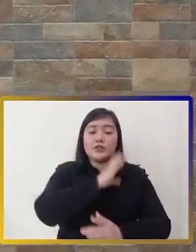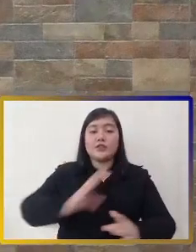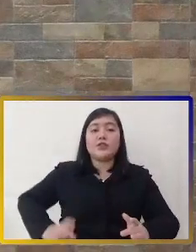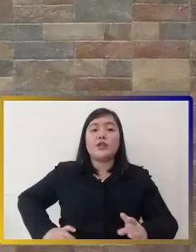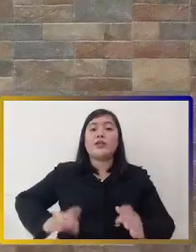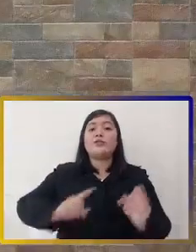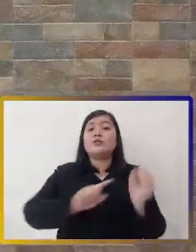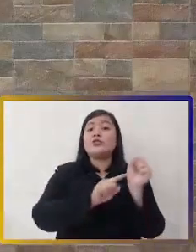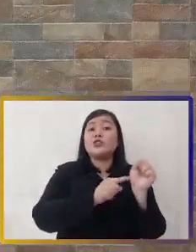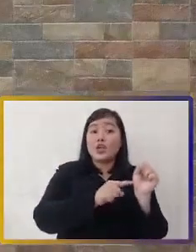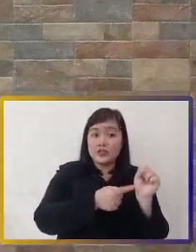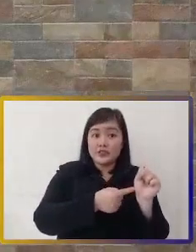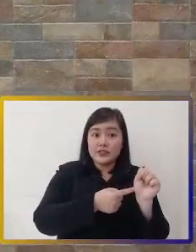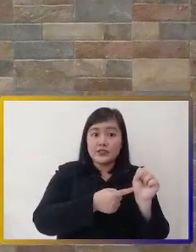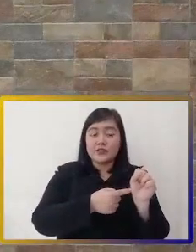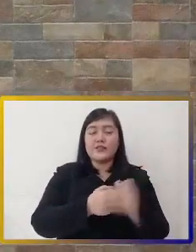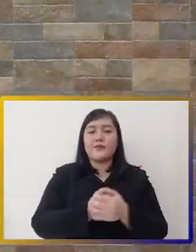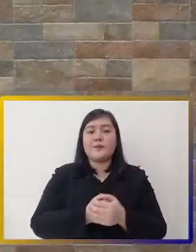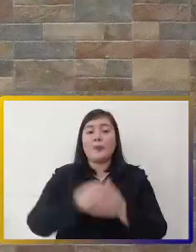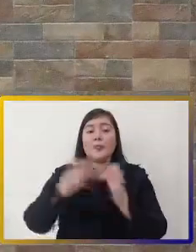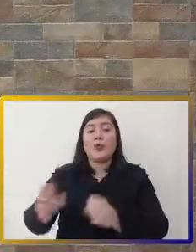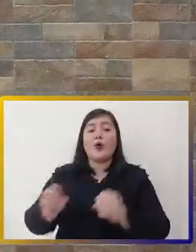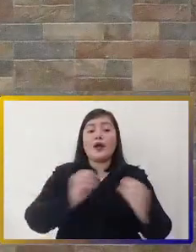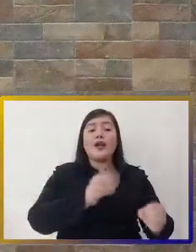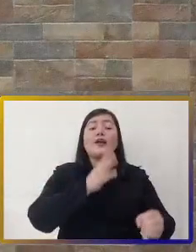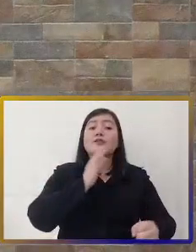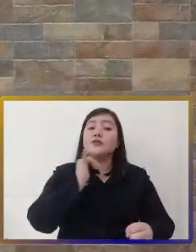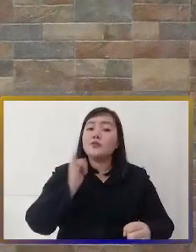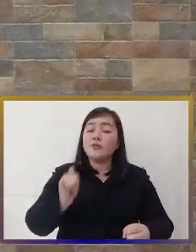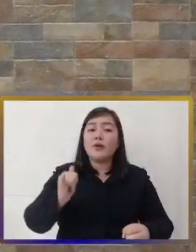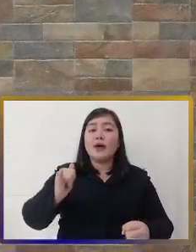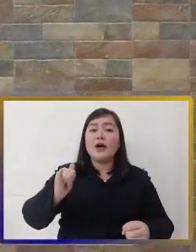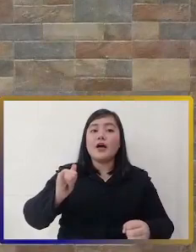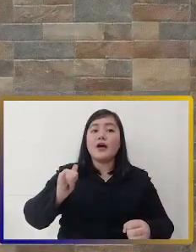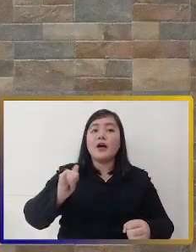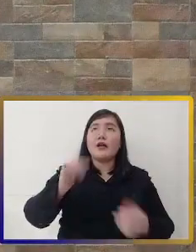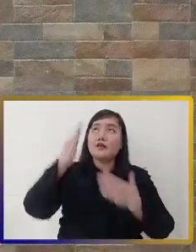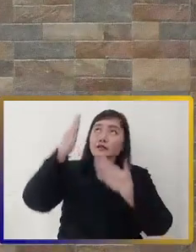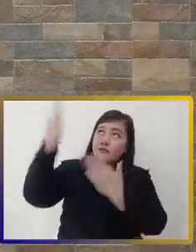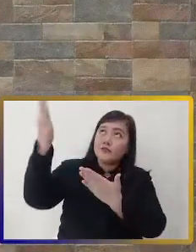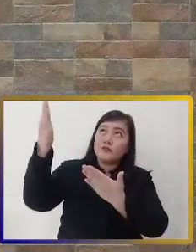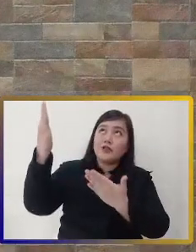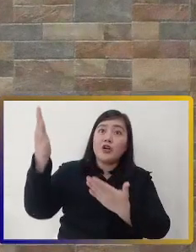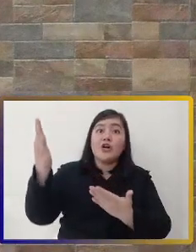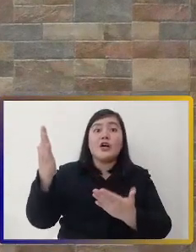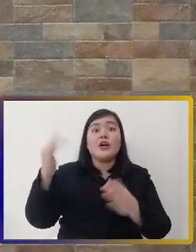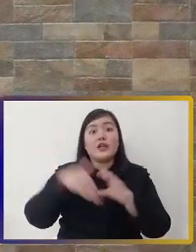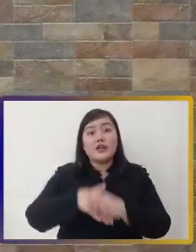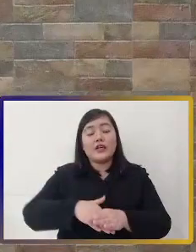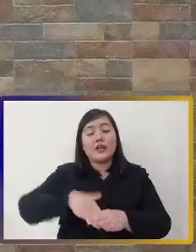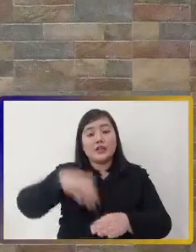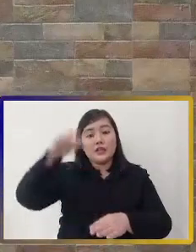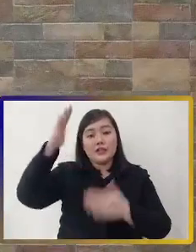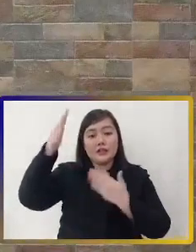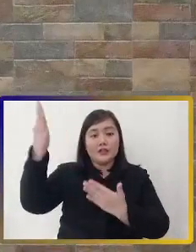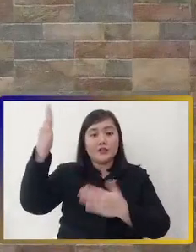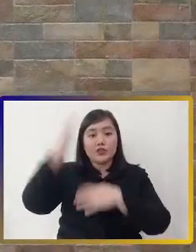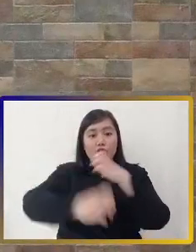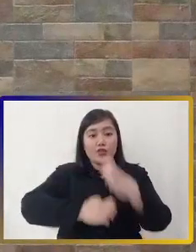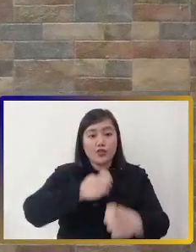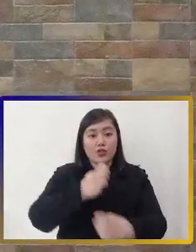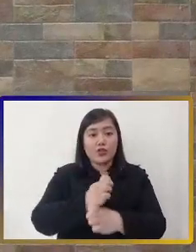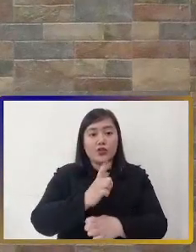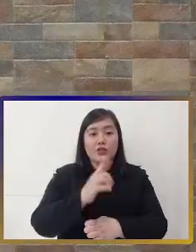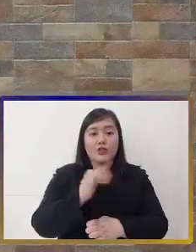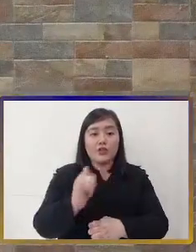by Himself during His earthly ministry. Maliwanag po yan. Kaya nga sinasabi natin eh, mahirap